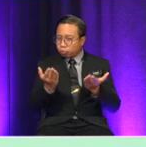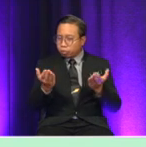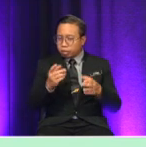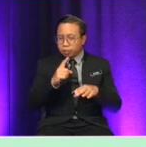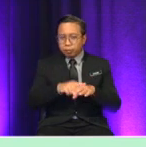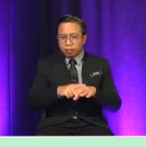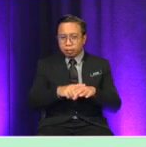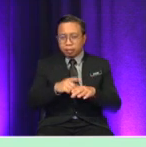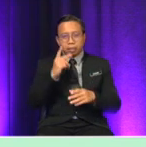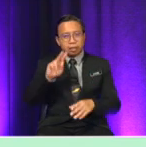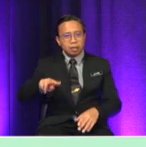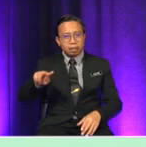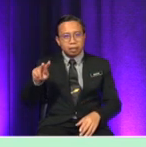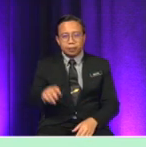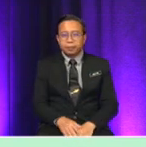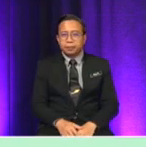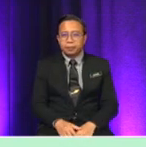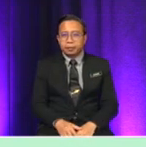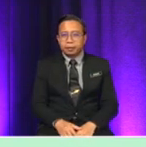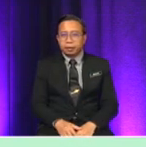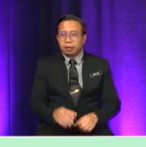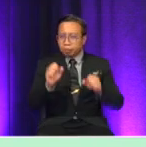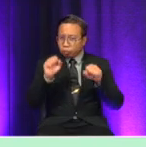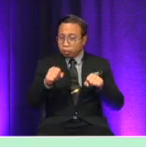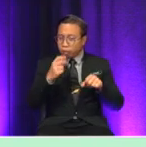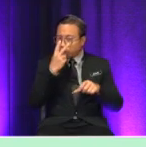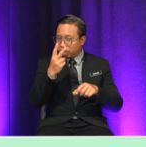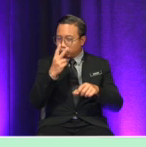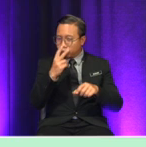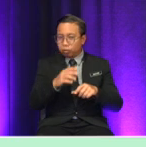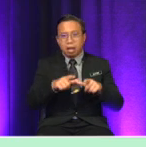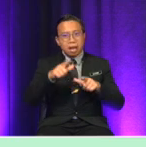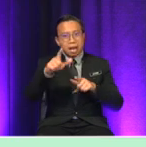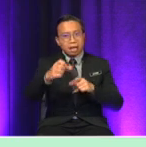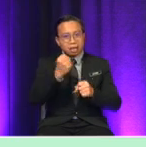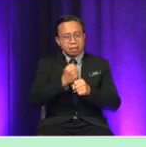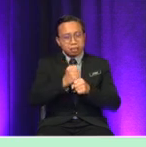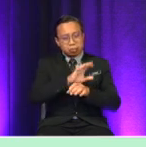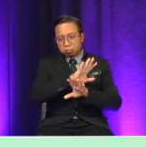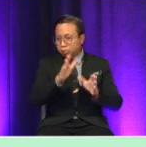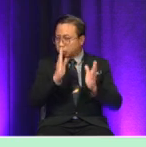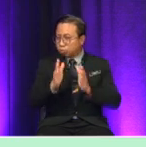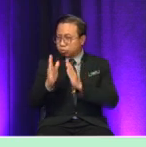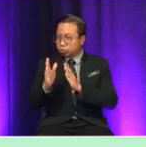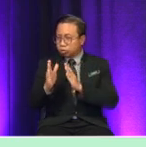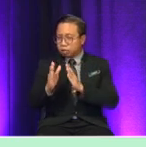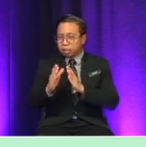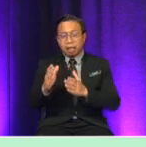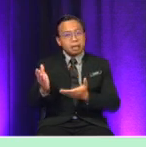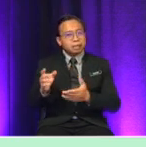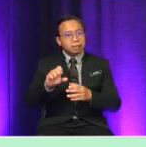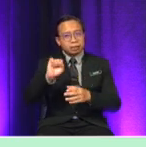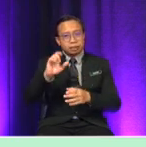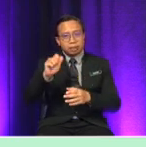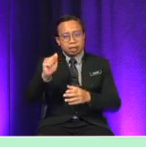kepada kanak-kanak. Baik, Ira, boleh tak berdasarkan penyertaan langkah kerja yang tidak tersusun itu, sila susun balik langkah